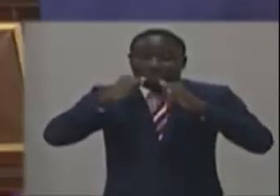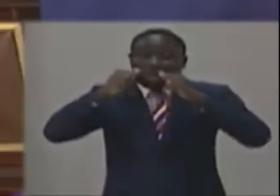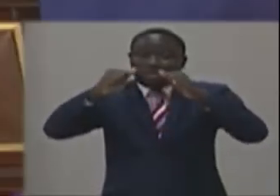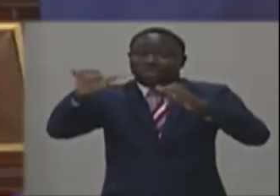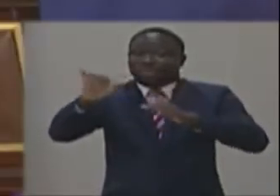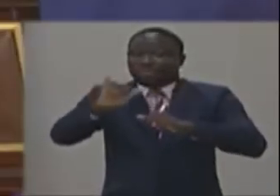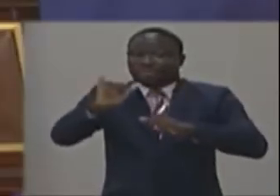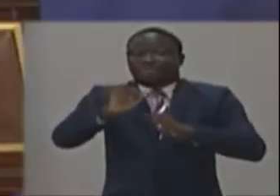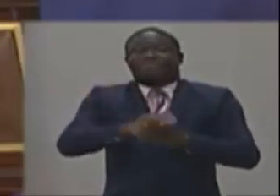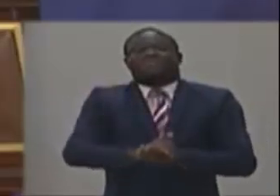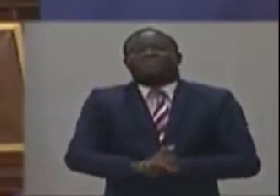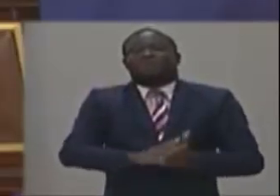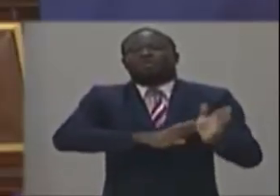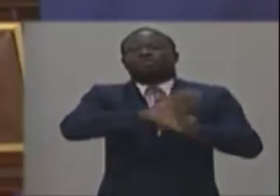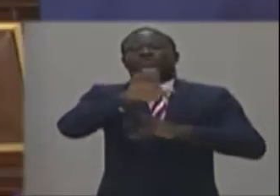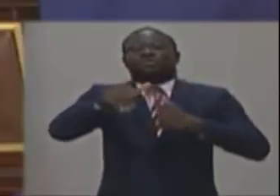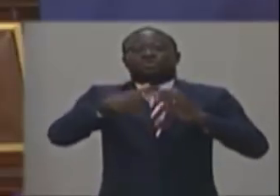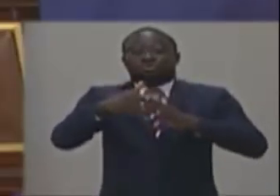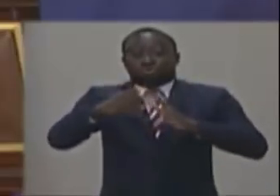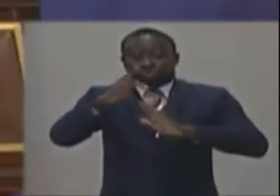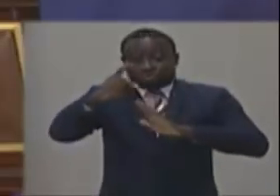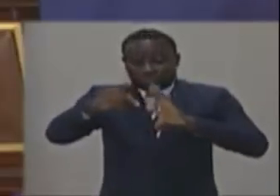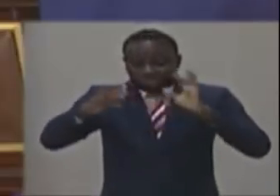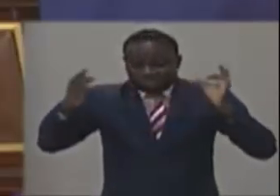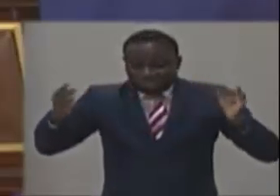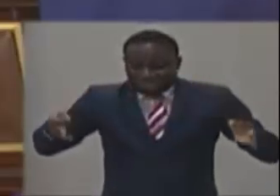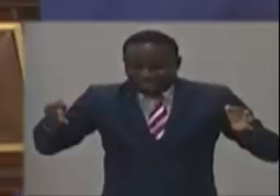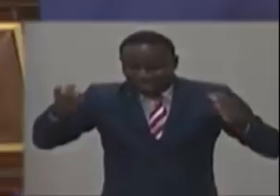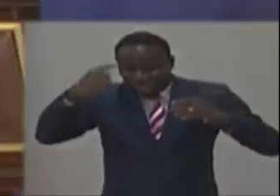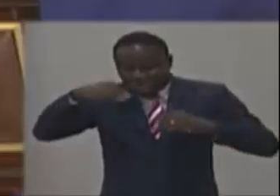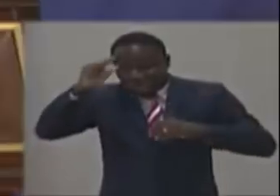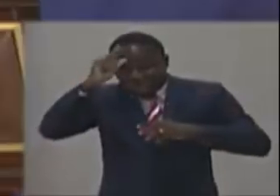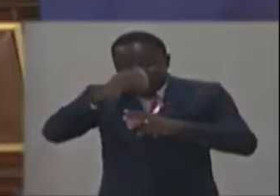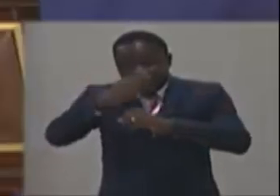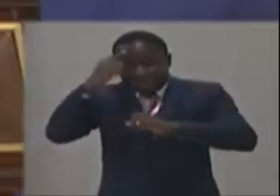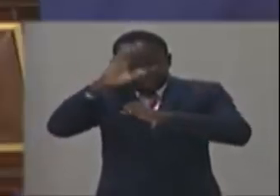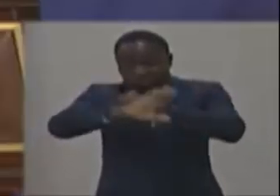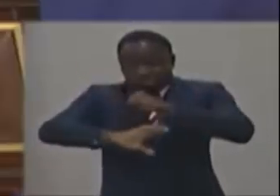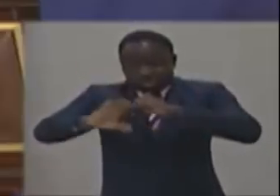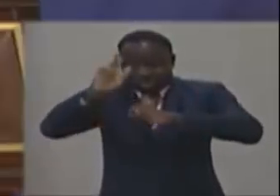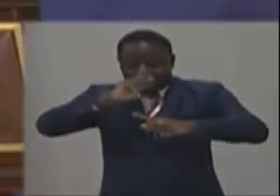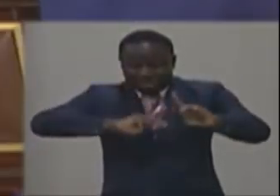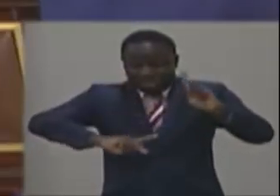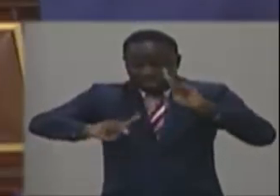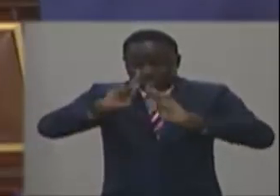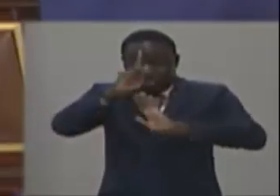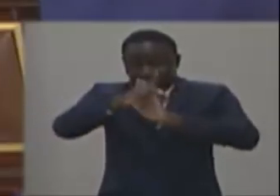tout, toutes mes gouvernements prend pour protéger la population.